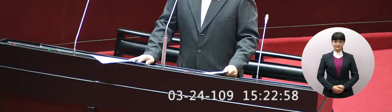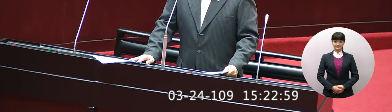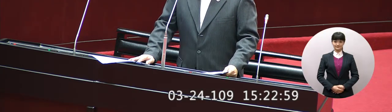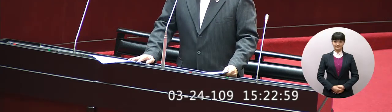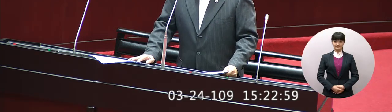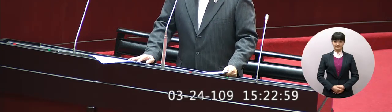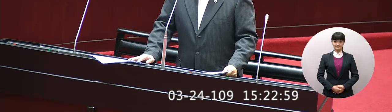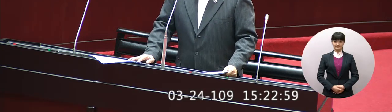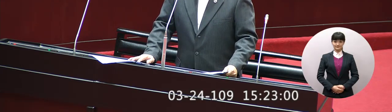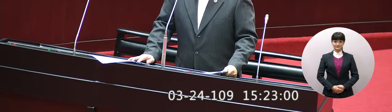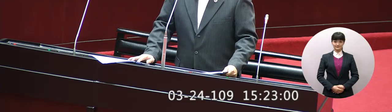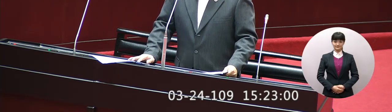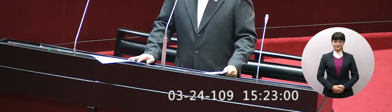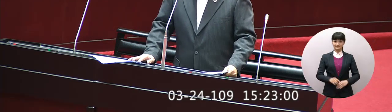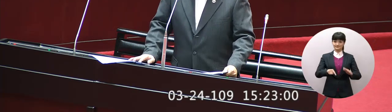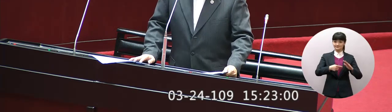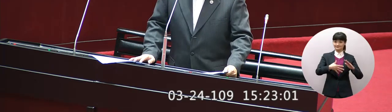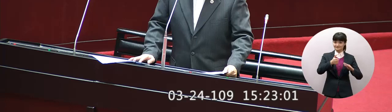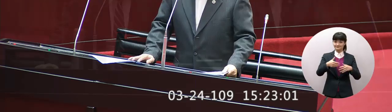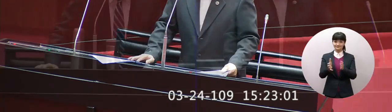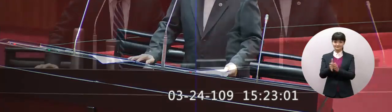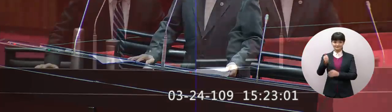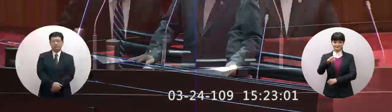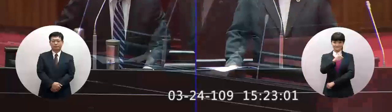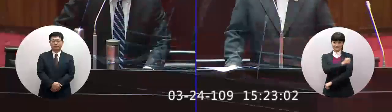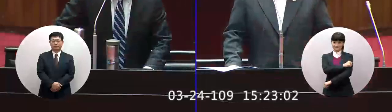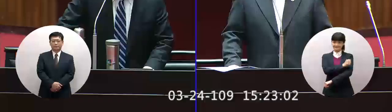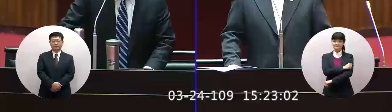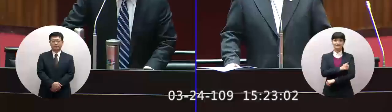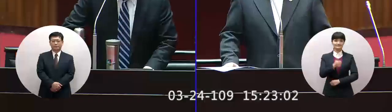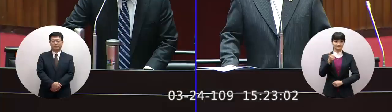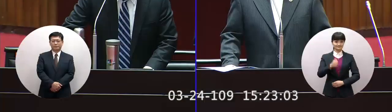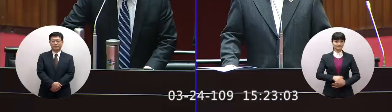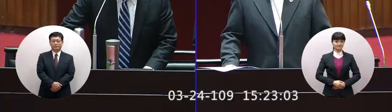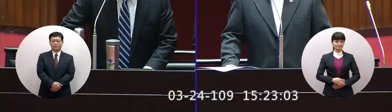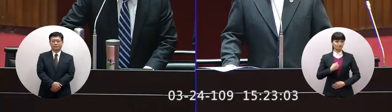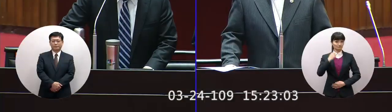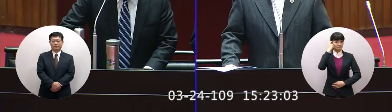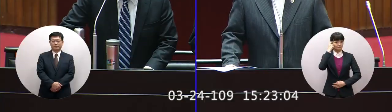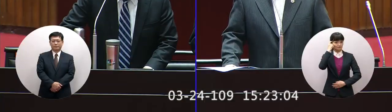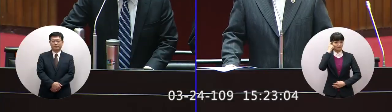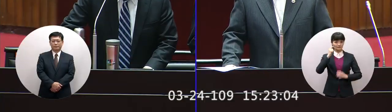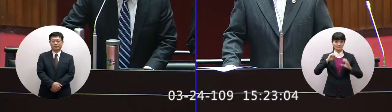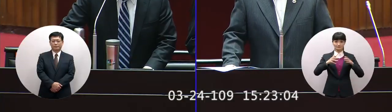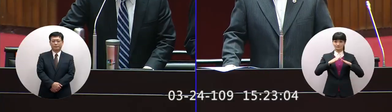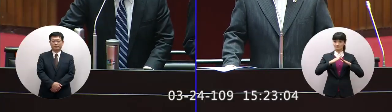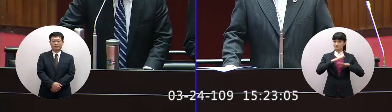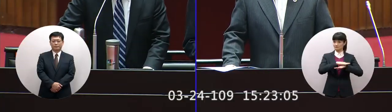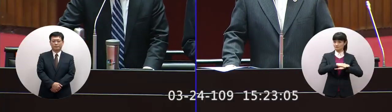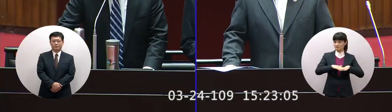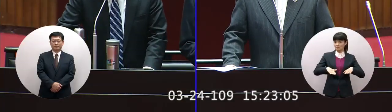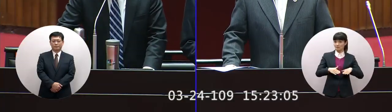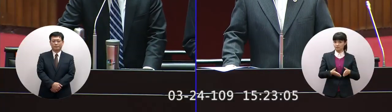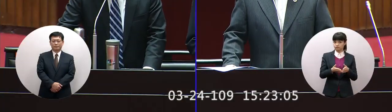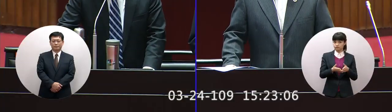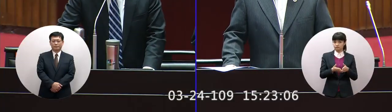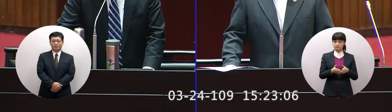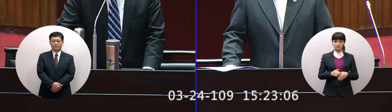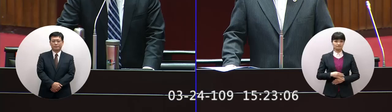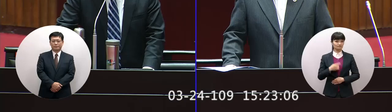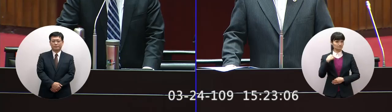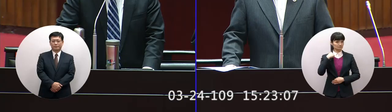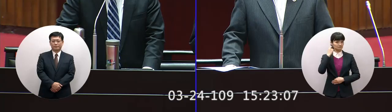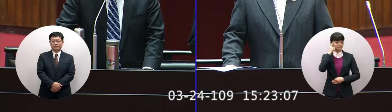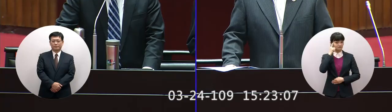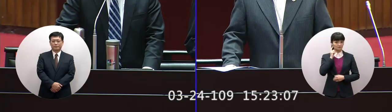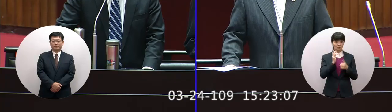委员好， 院长、部长辛苦了。我想站在国家安全的角度来质